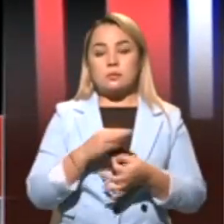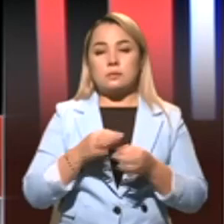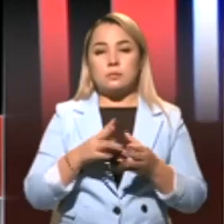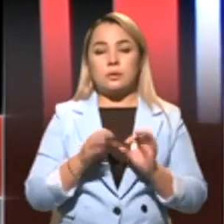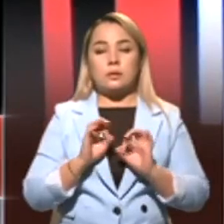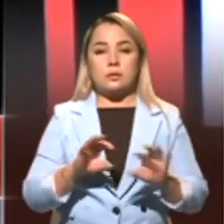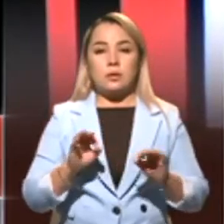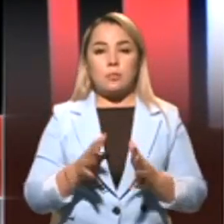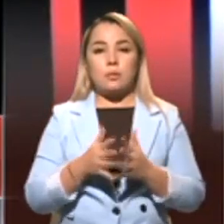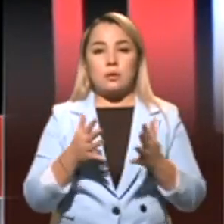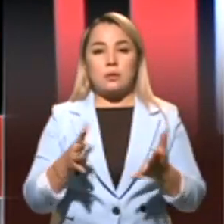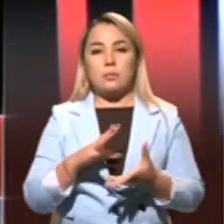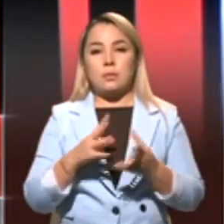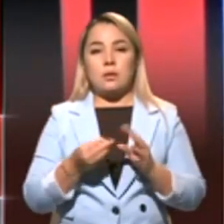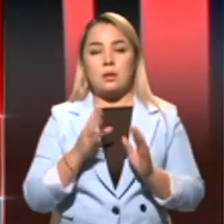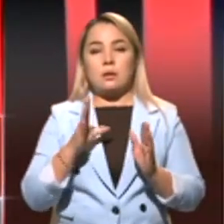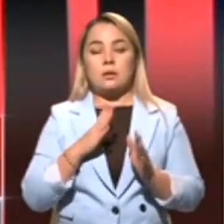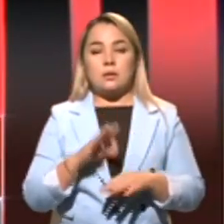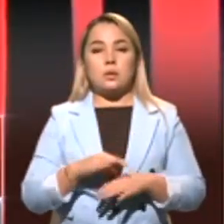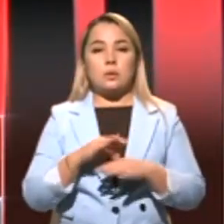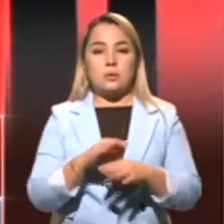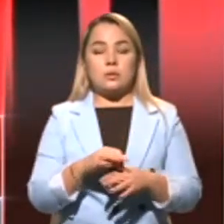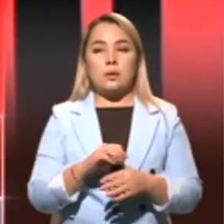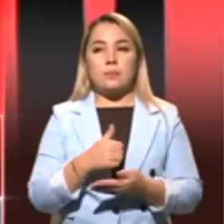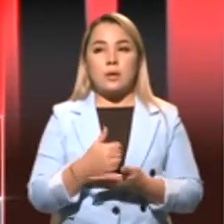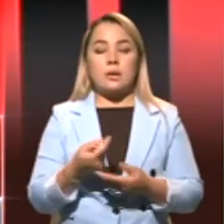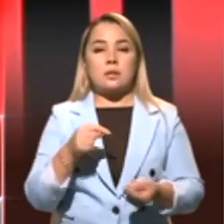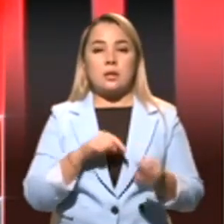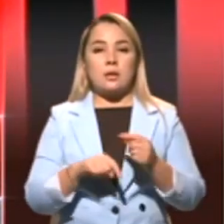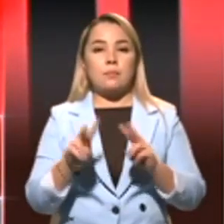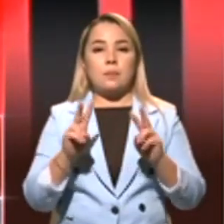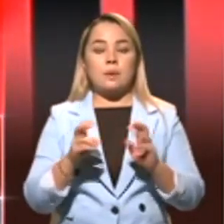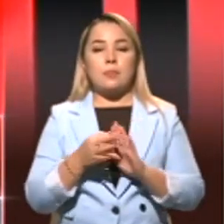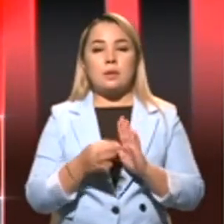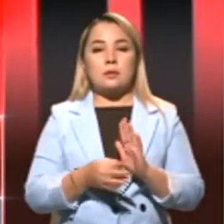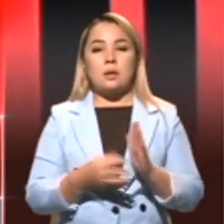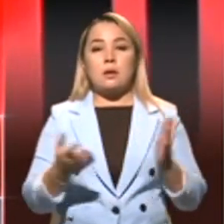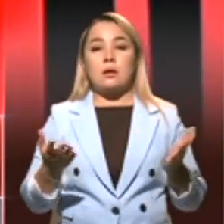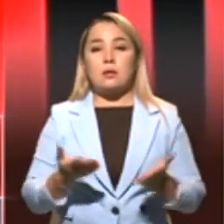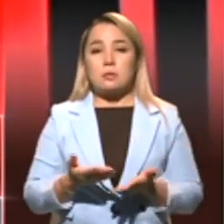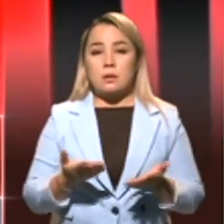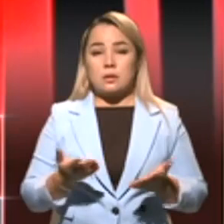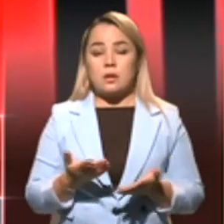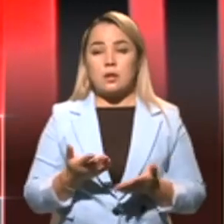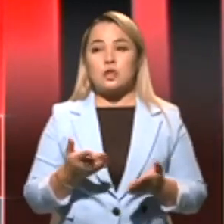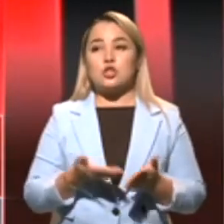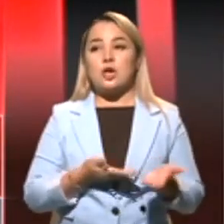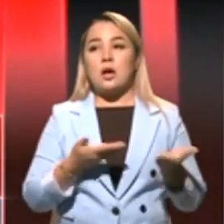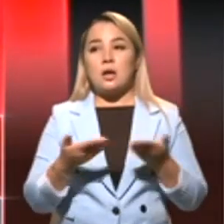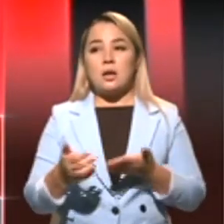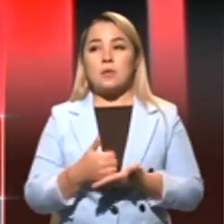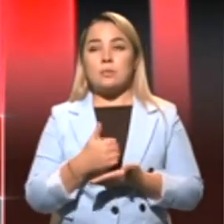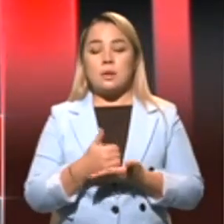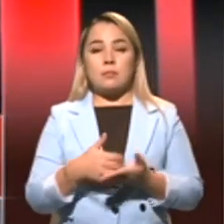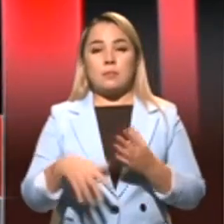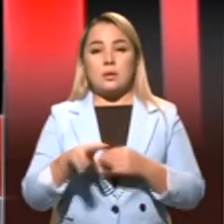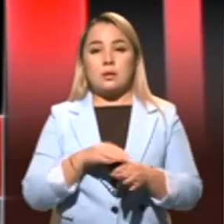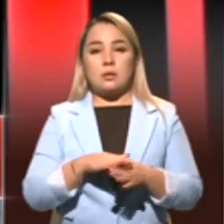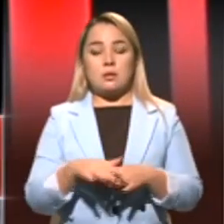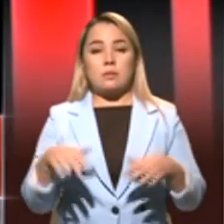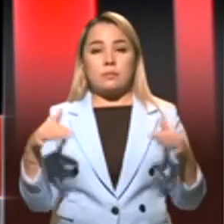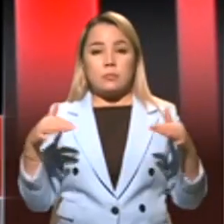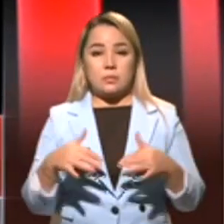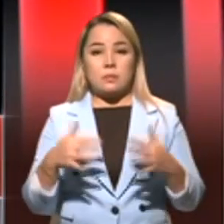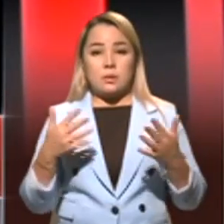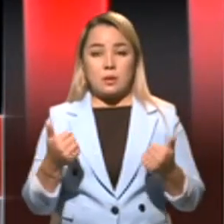қозғайтын мәселелерінің барлығы електен өткен болар. Негізгі диалогтың принциптері қандай? Бүкіл шақыртылған дін көшбасшылары келді ме, Бибігүл